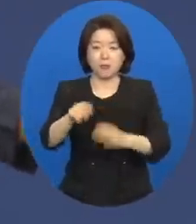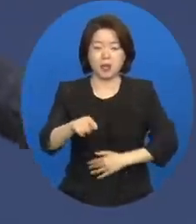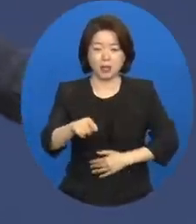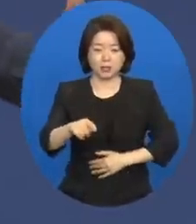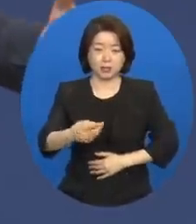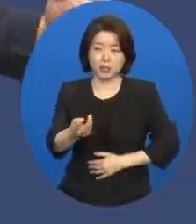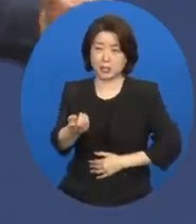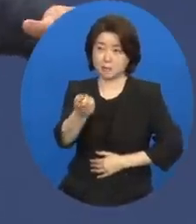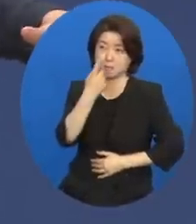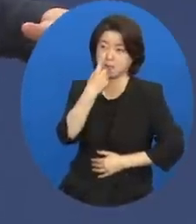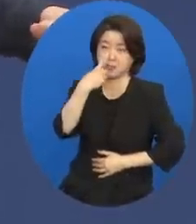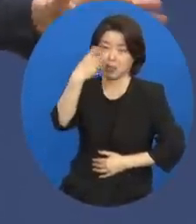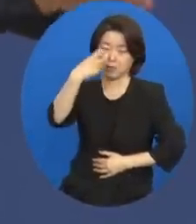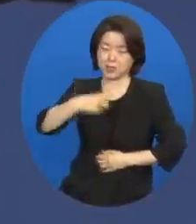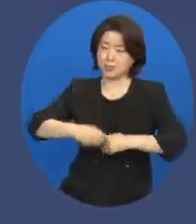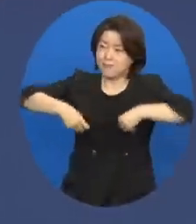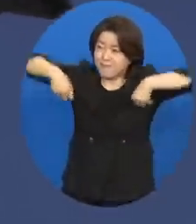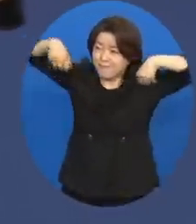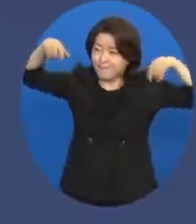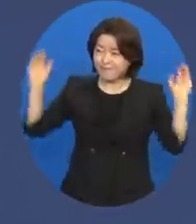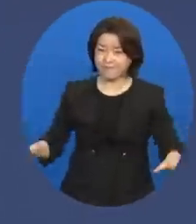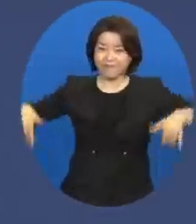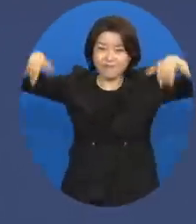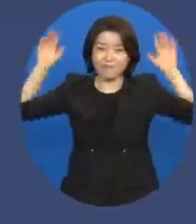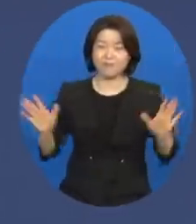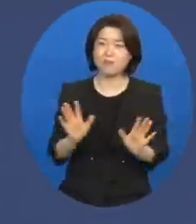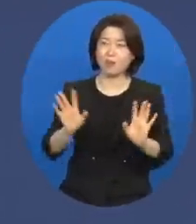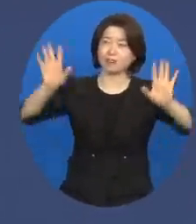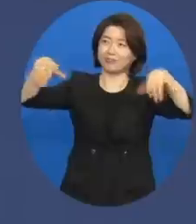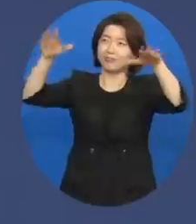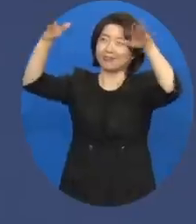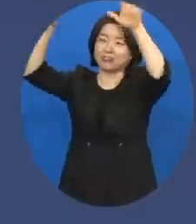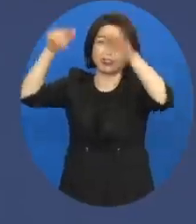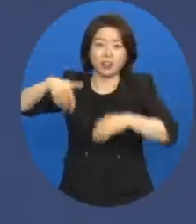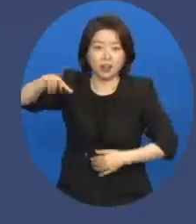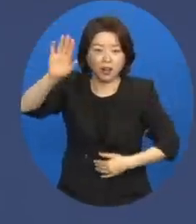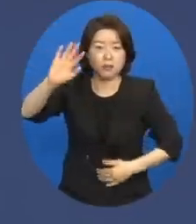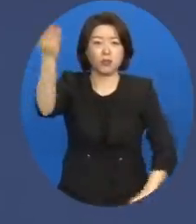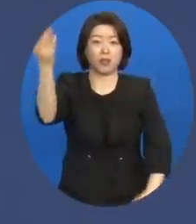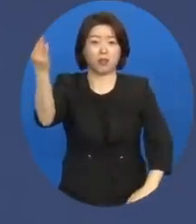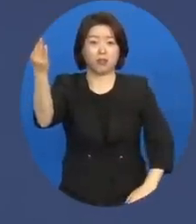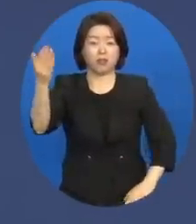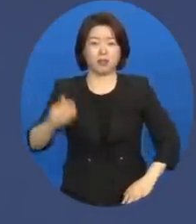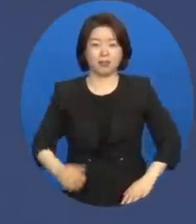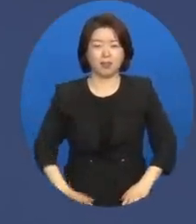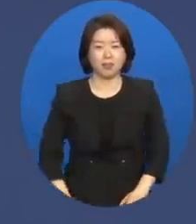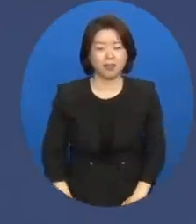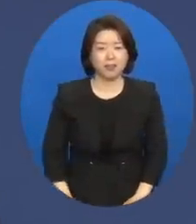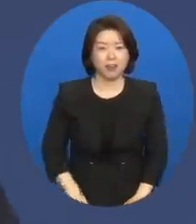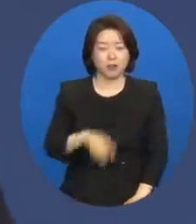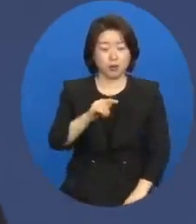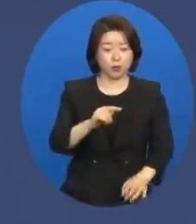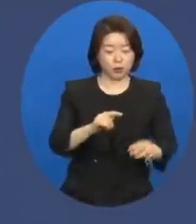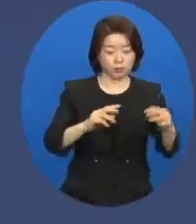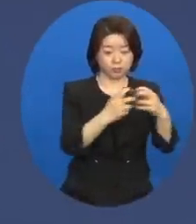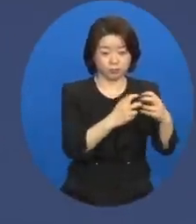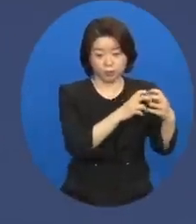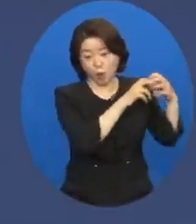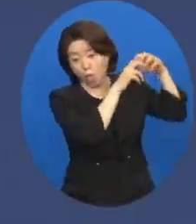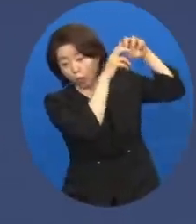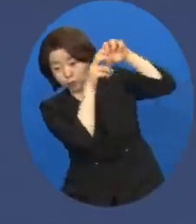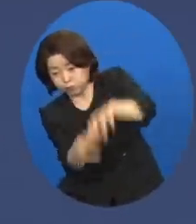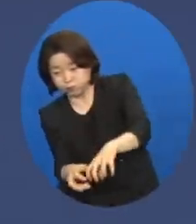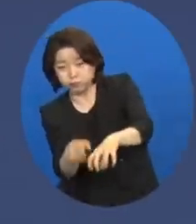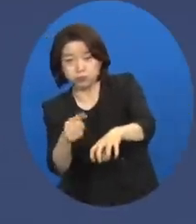멋지게 커다란 날개를 치고 활공을 해서 이제 올라오면 되는 거니까요. 그래서 그냥 처박은